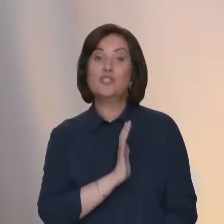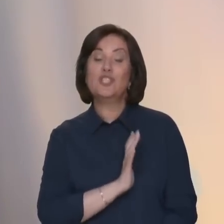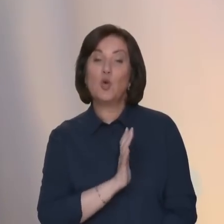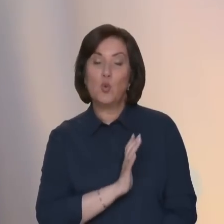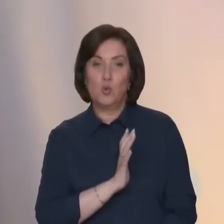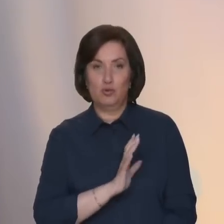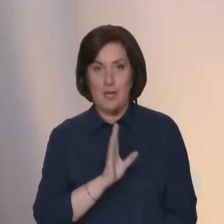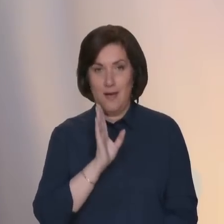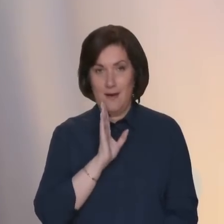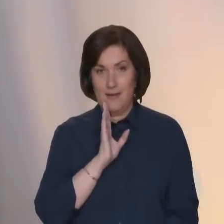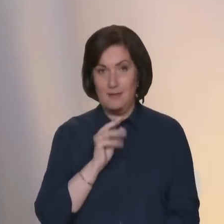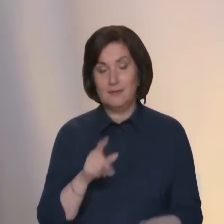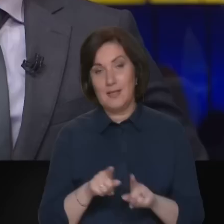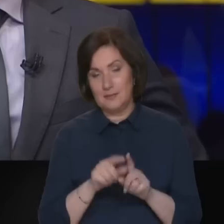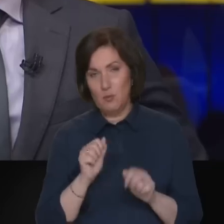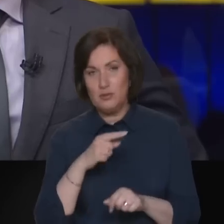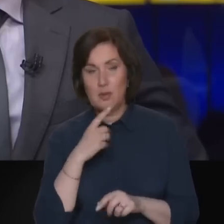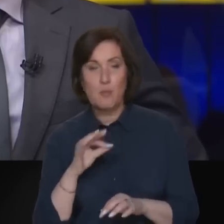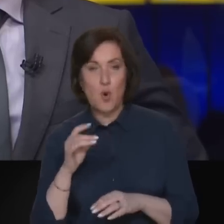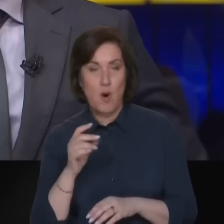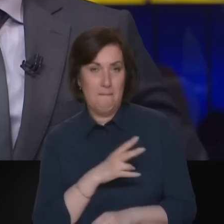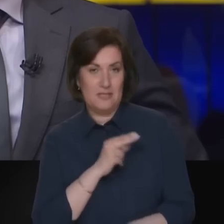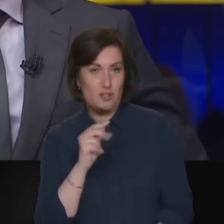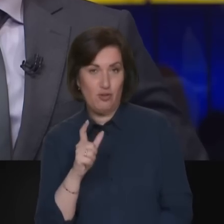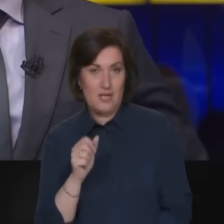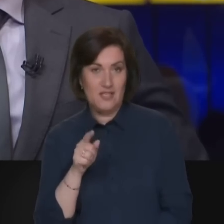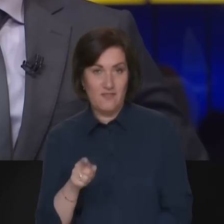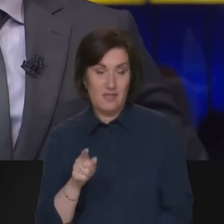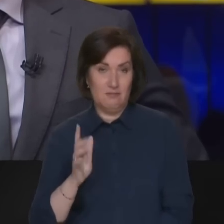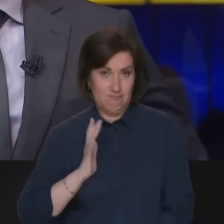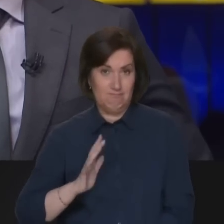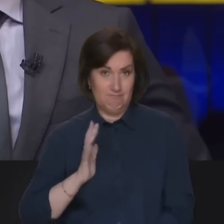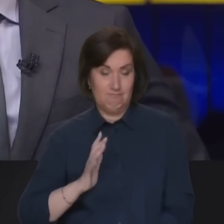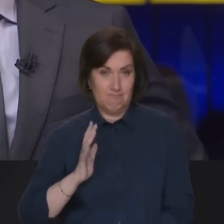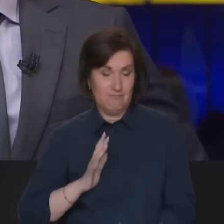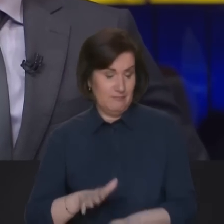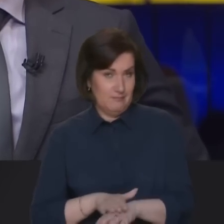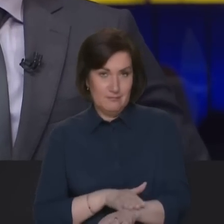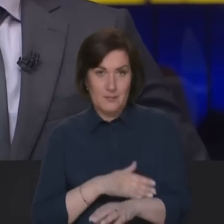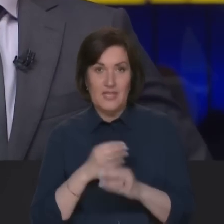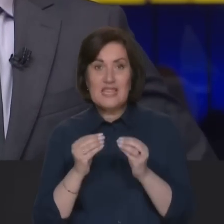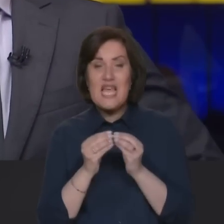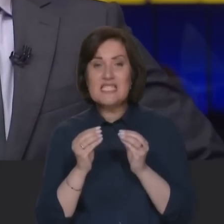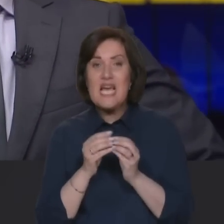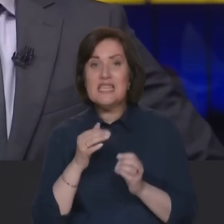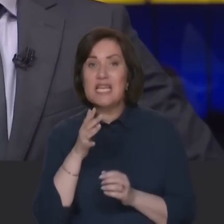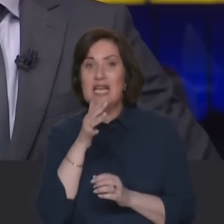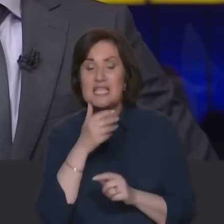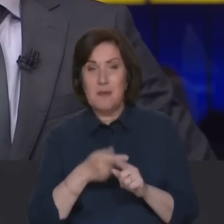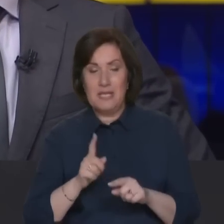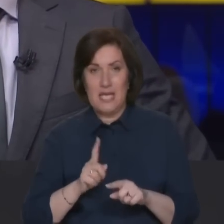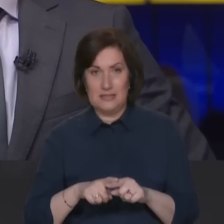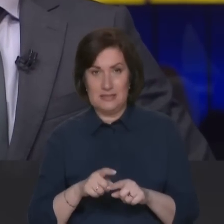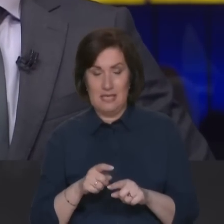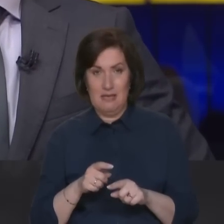Кейт». Так само можна сказати і про принца Чарльза. Він «Waity Charles», він чекав десятиліттями на цей трон. І